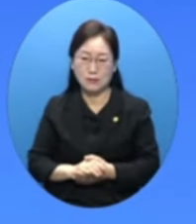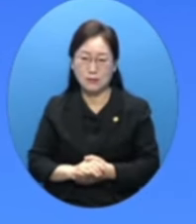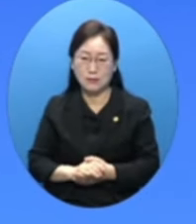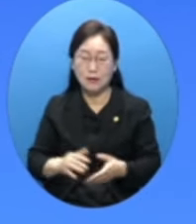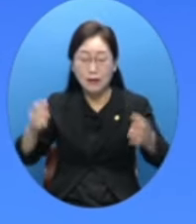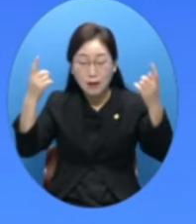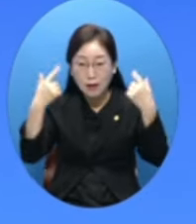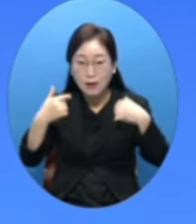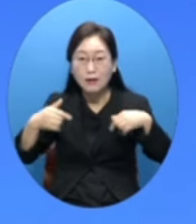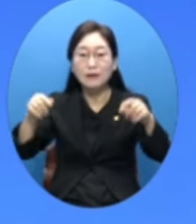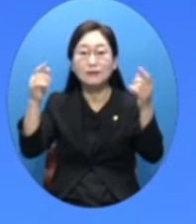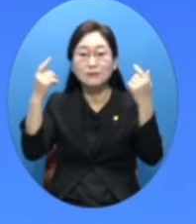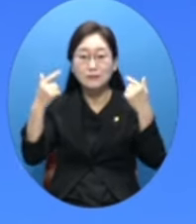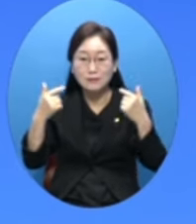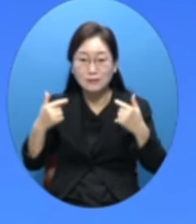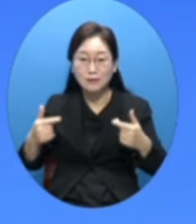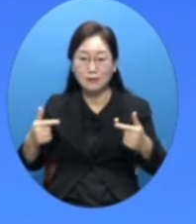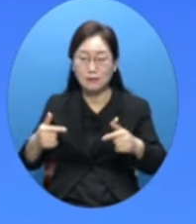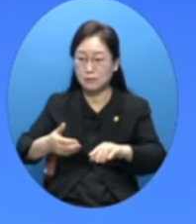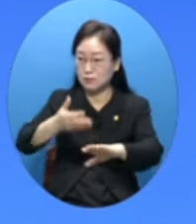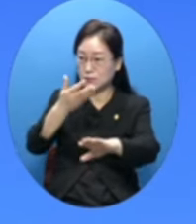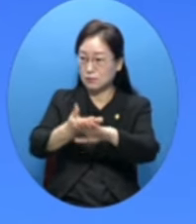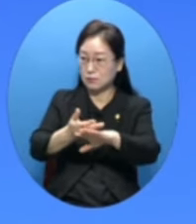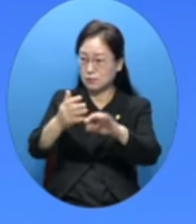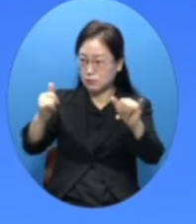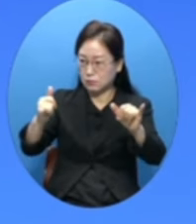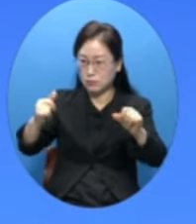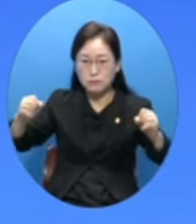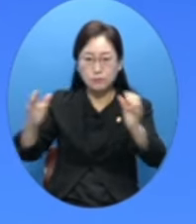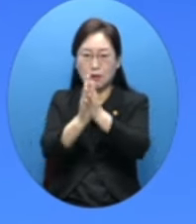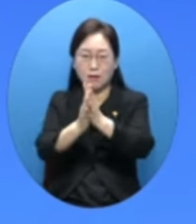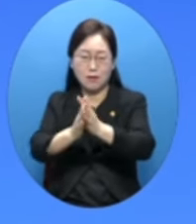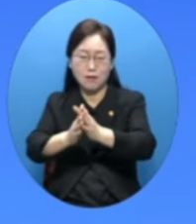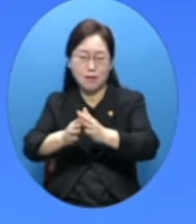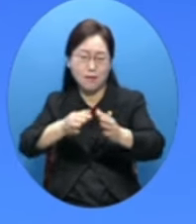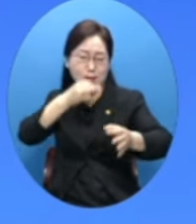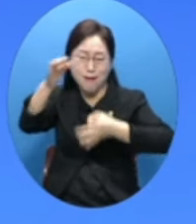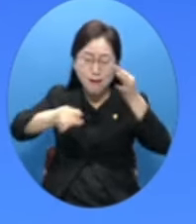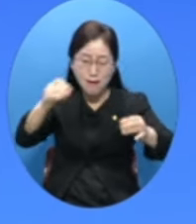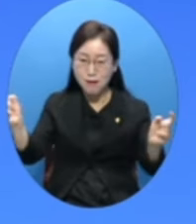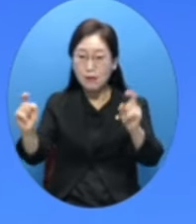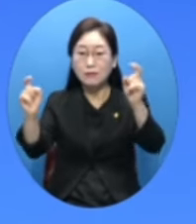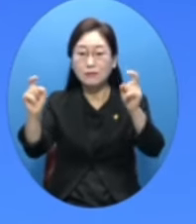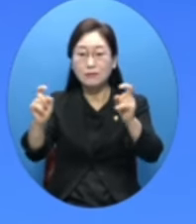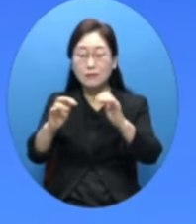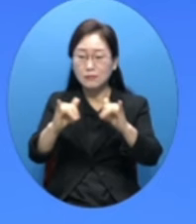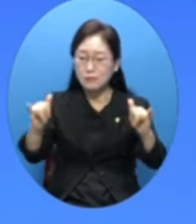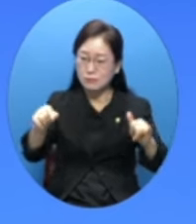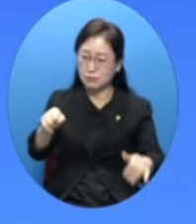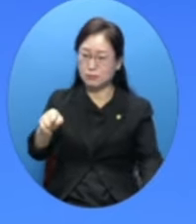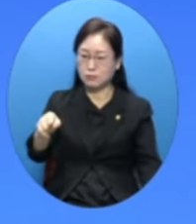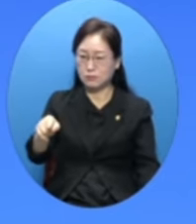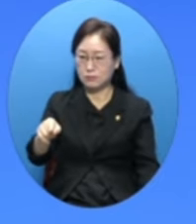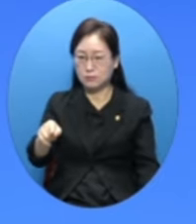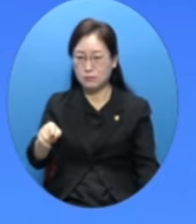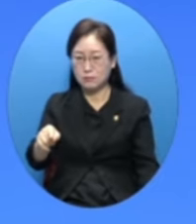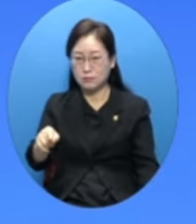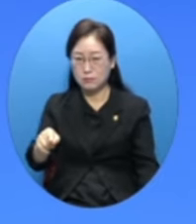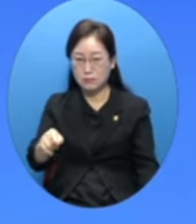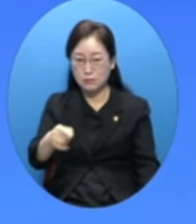늘 남하고 부딪히고 큰 소리가 나는 사람들은 내 주변 사람의 문제가 있는 게